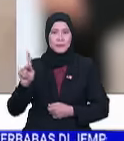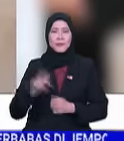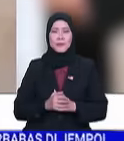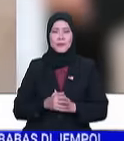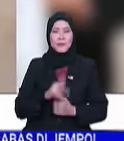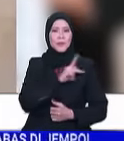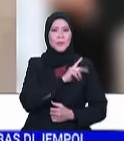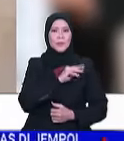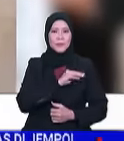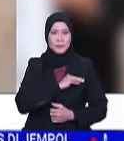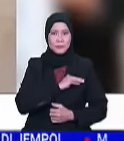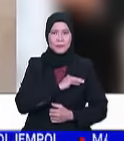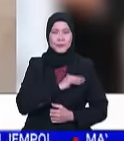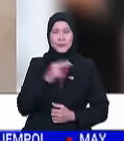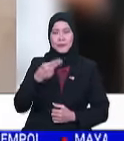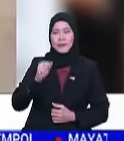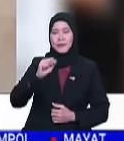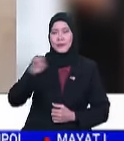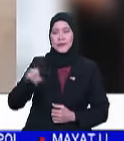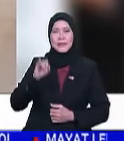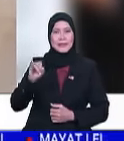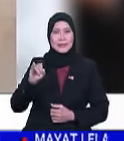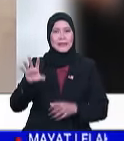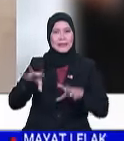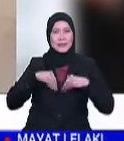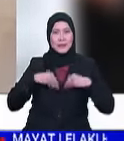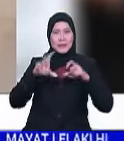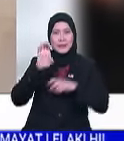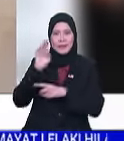Menteri Datuk Seri Panglima Haji Jinor menerima replika cek ini